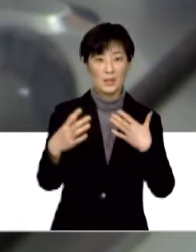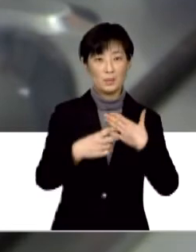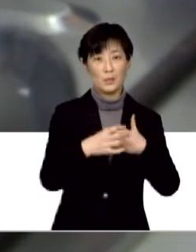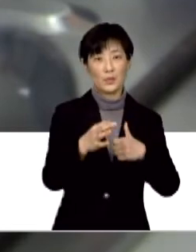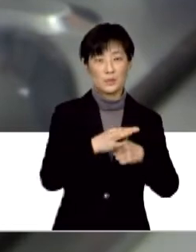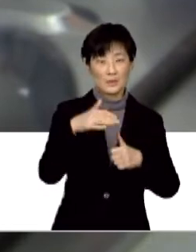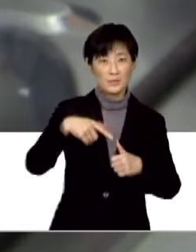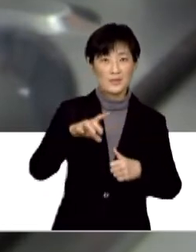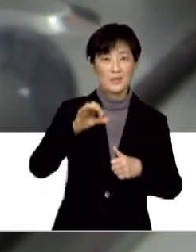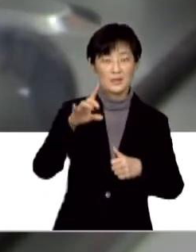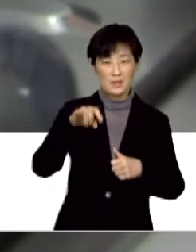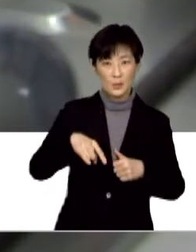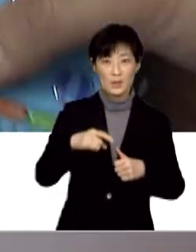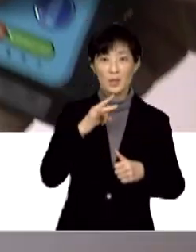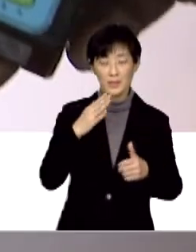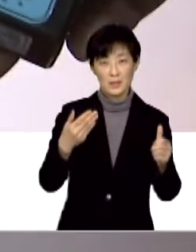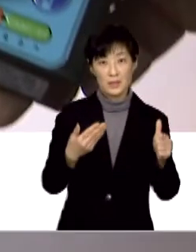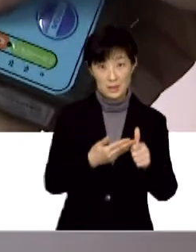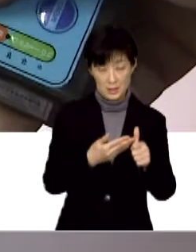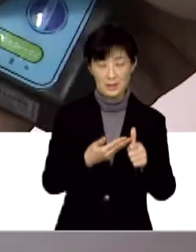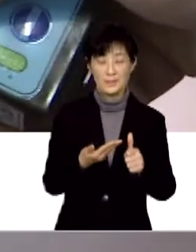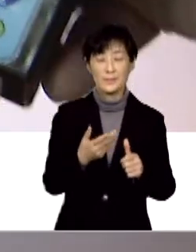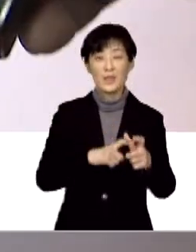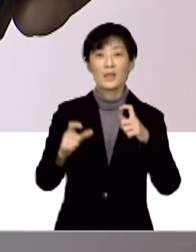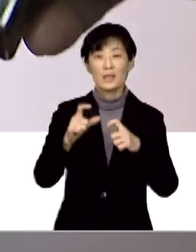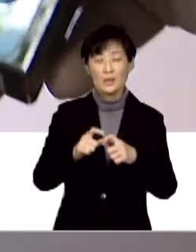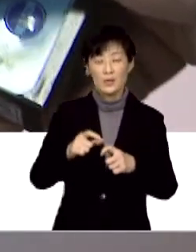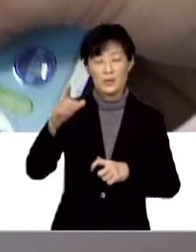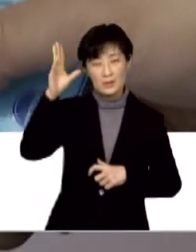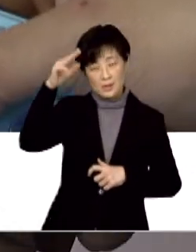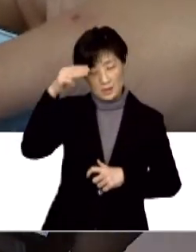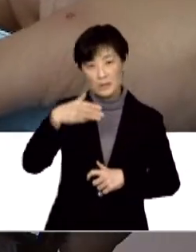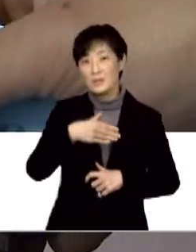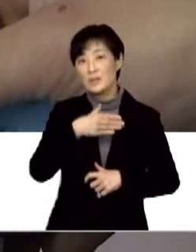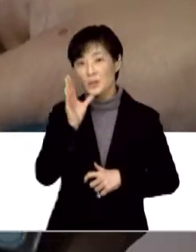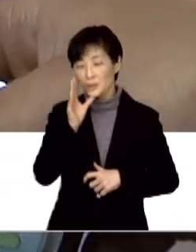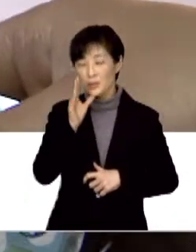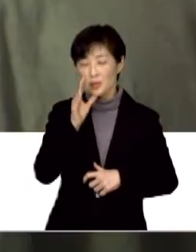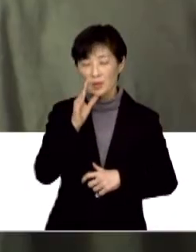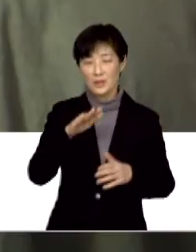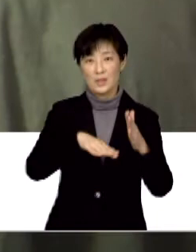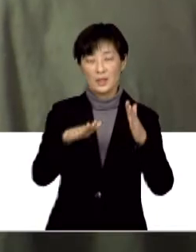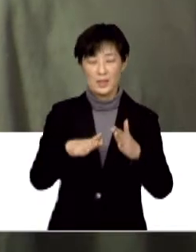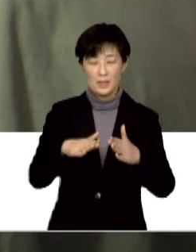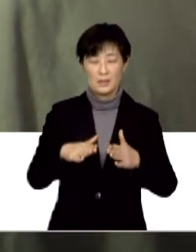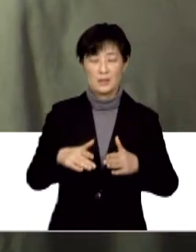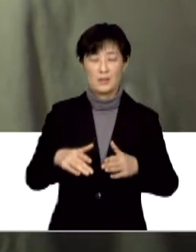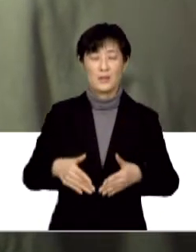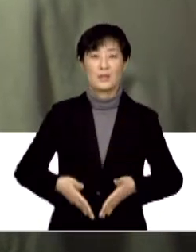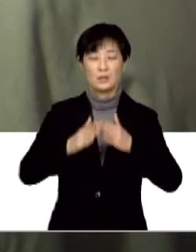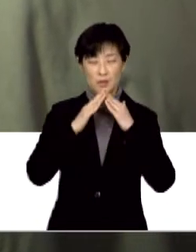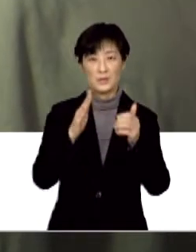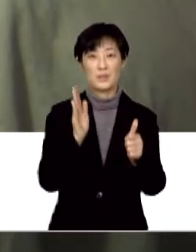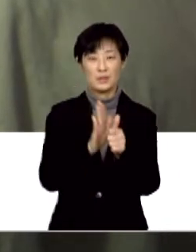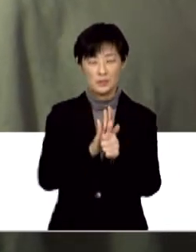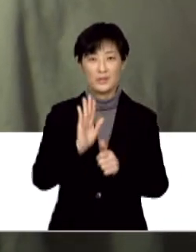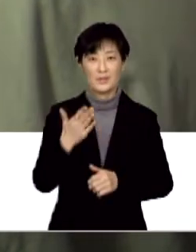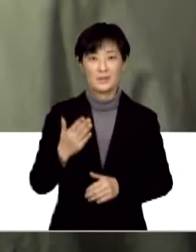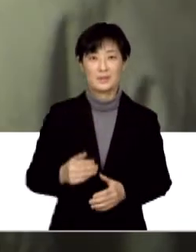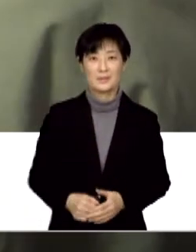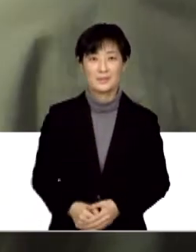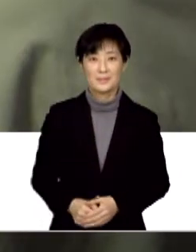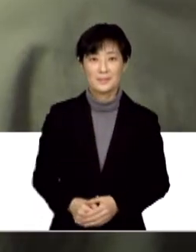의료 수급자와 차상위계층 의 일부 지급되던 장치를 관리 사각지대에 있는 치매 노인 가정에 확대